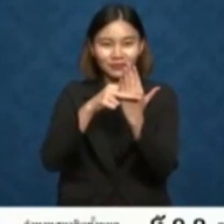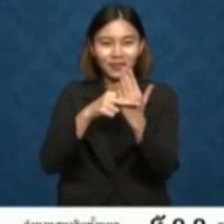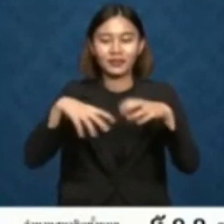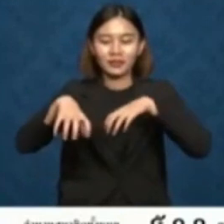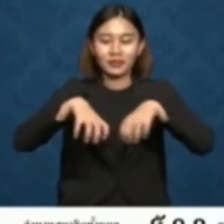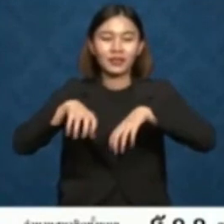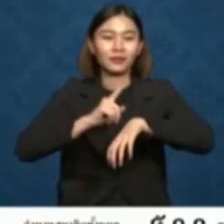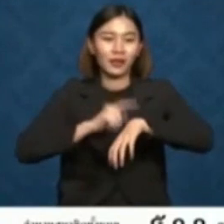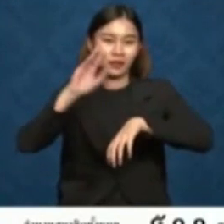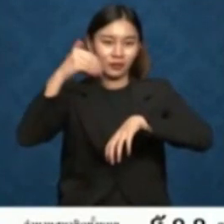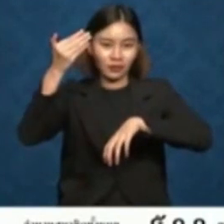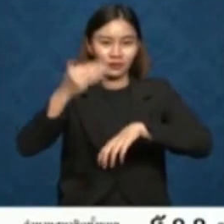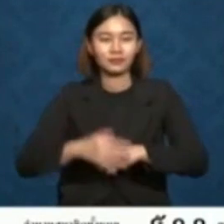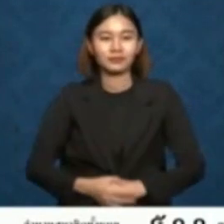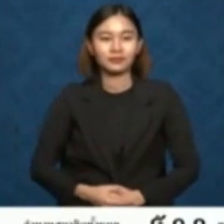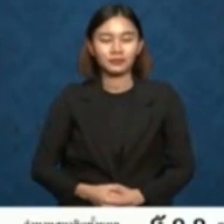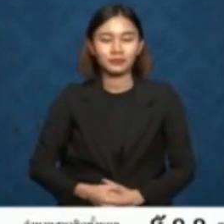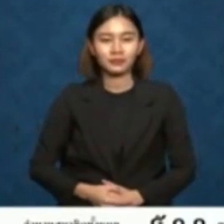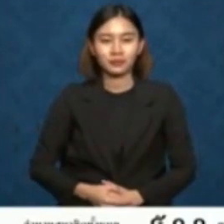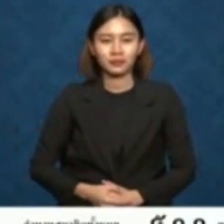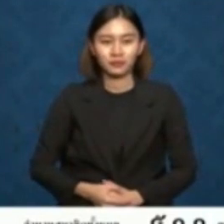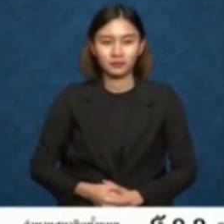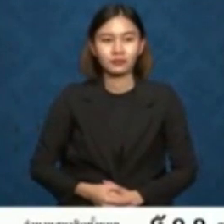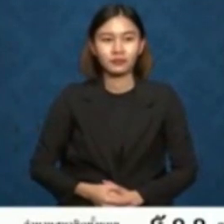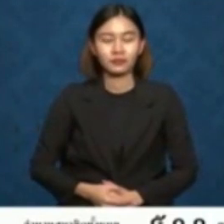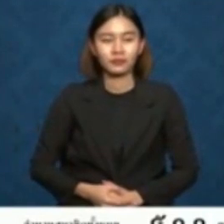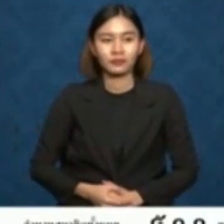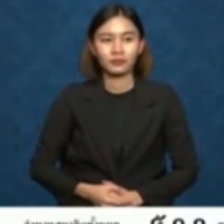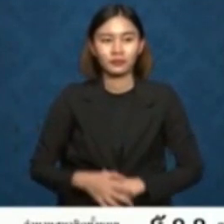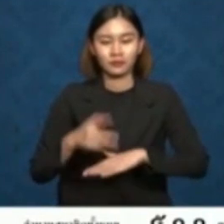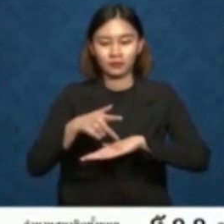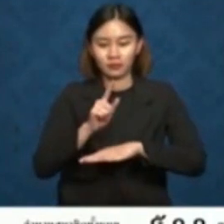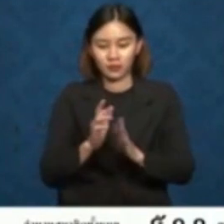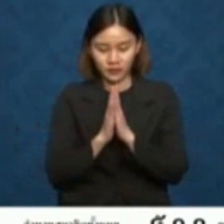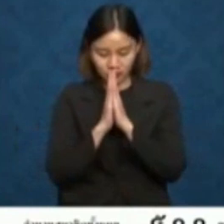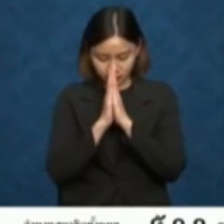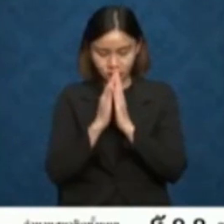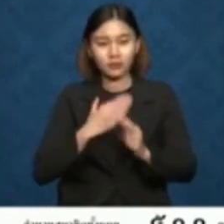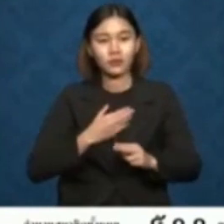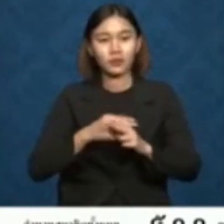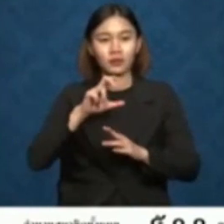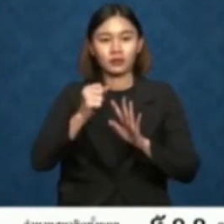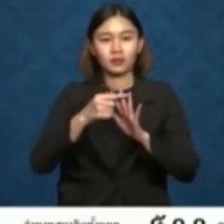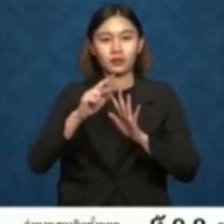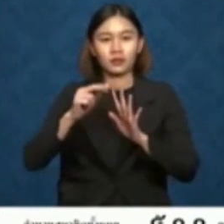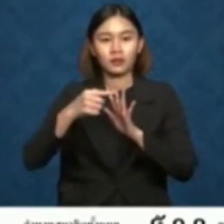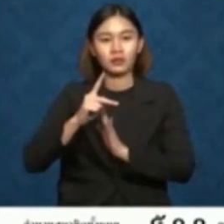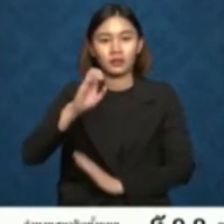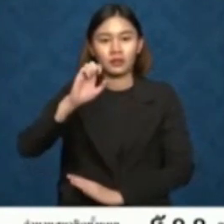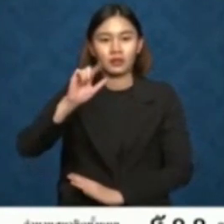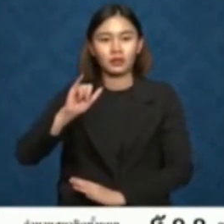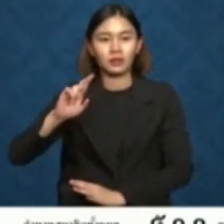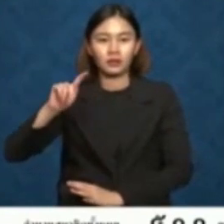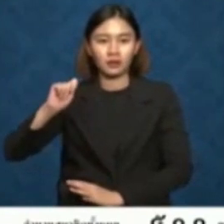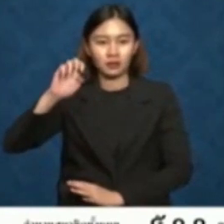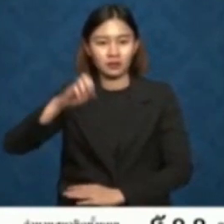ขออภัยที่ขัดจังหวะนะครับเราจัดการเวลาก่อนครับ ตรงพูด ไม่ใช่พูดเลย ครับกราบเรียนท่านประธานที่เคารพครับผมสุรเกียรติเทียนท